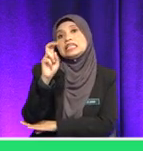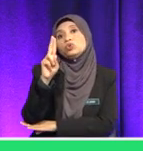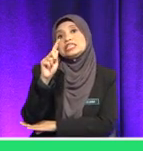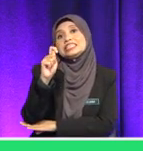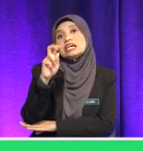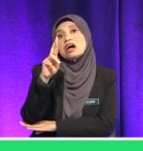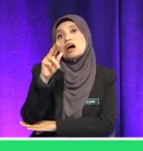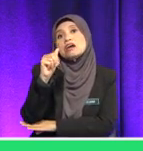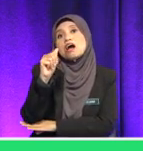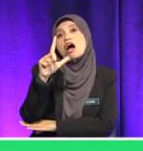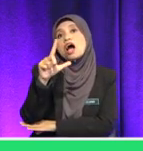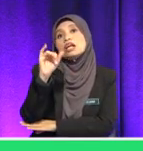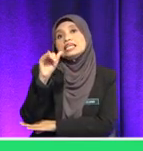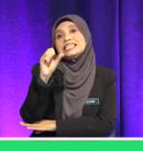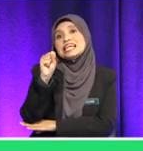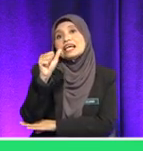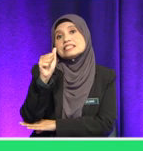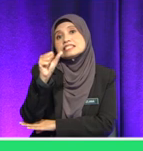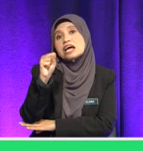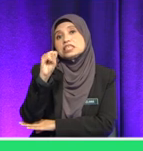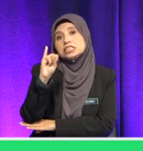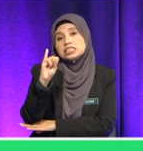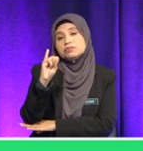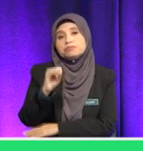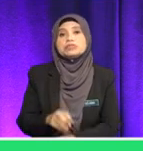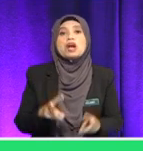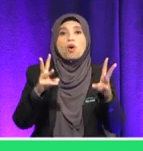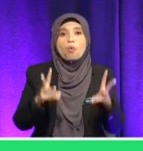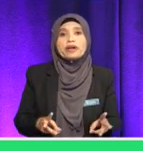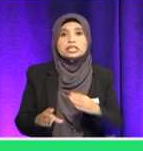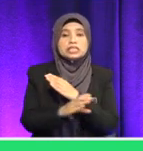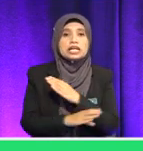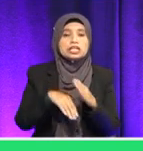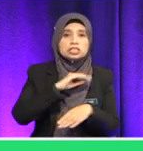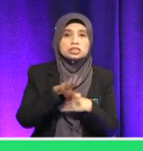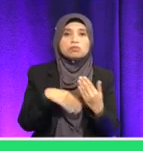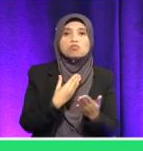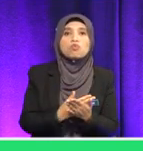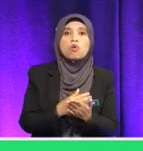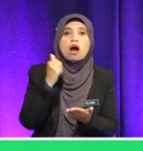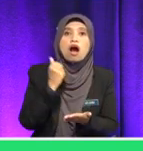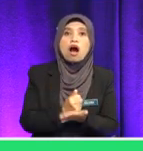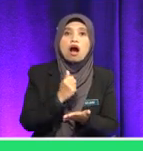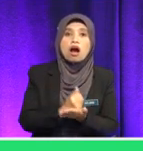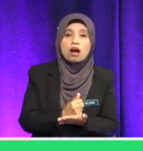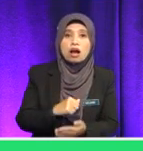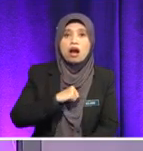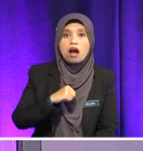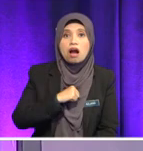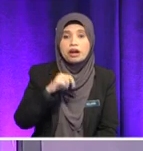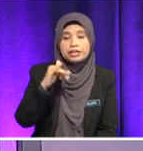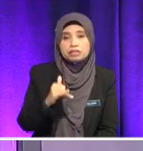dan yang ketiga terkandung dalam bahagian 3 warga negara ini semua hal-hal yang berkaitan dengan kewarganegaraan